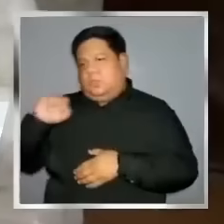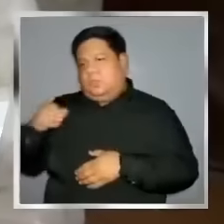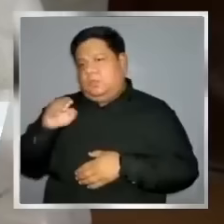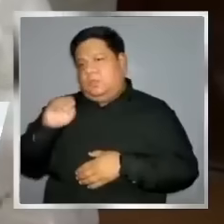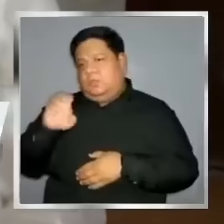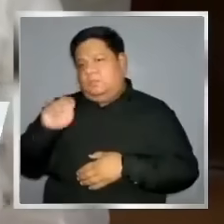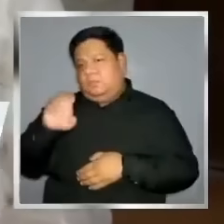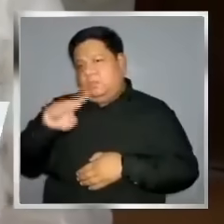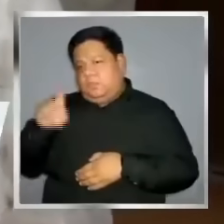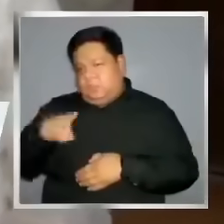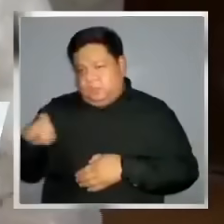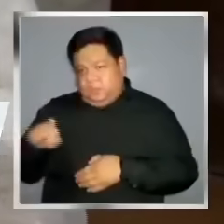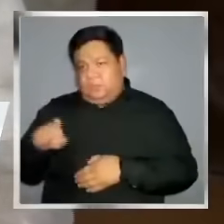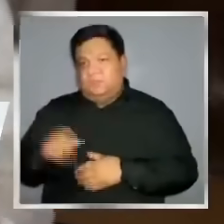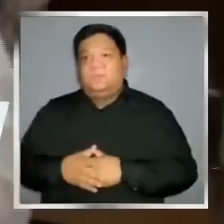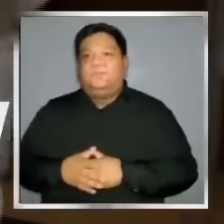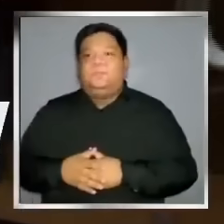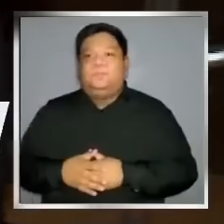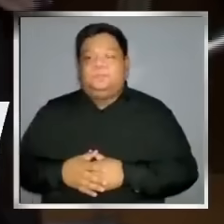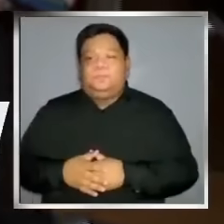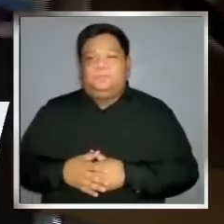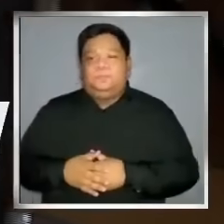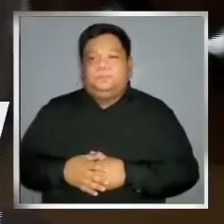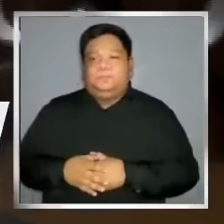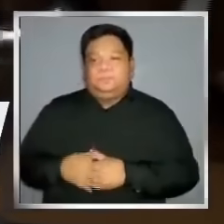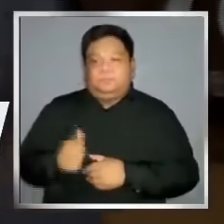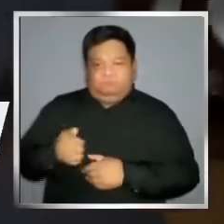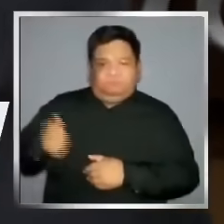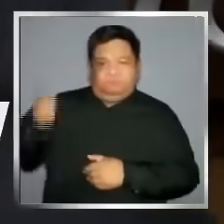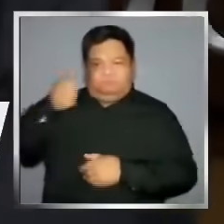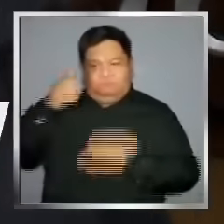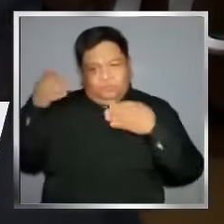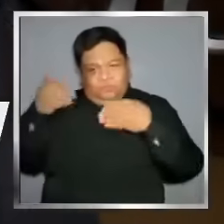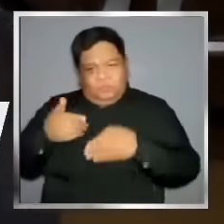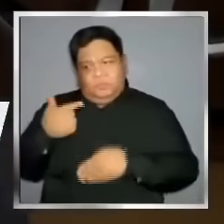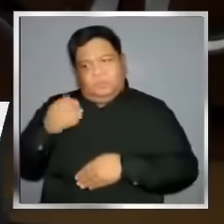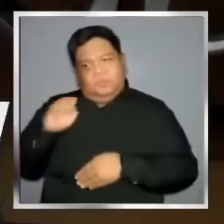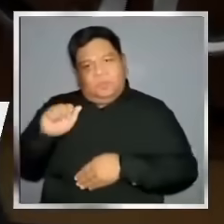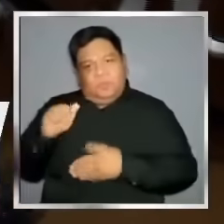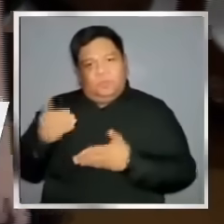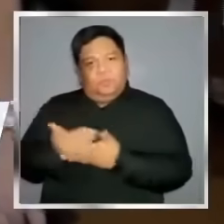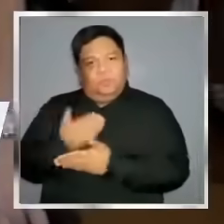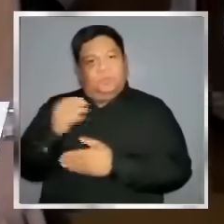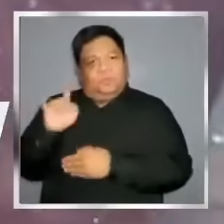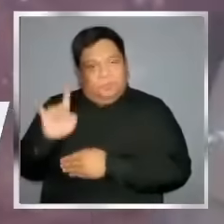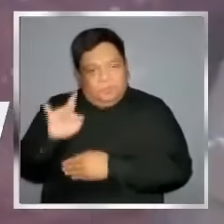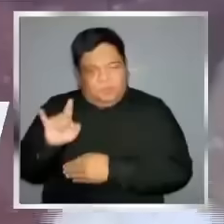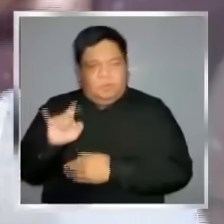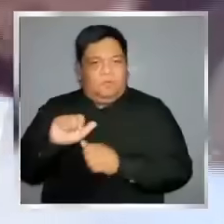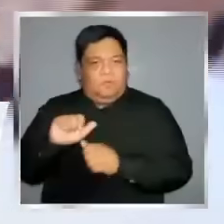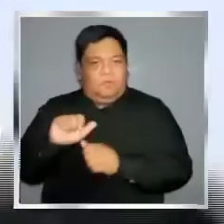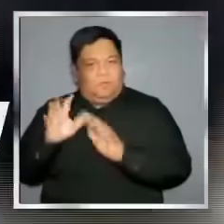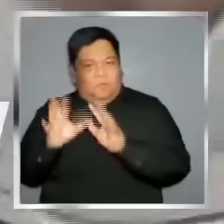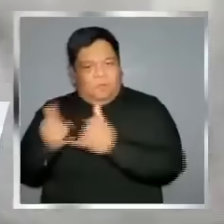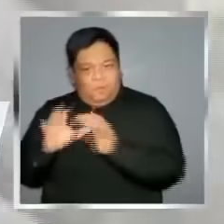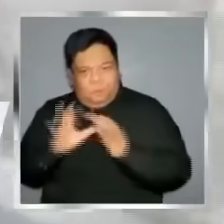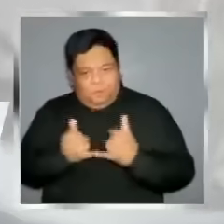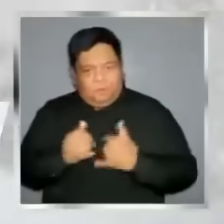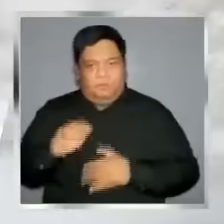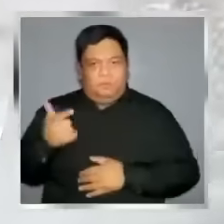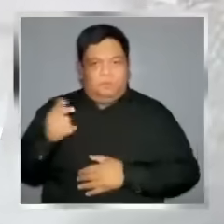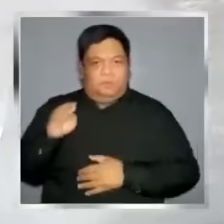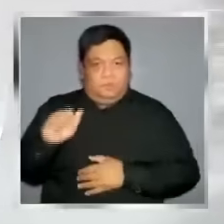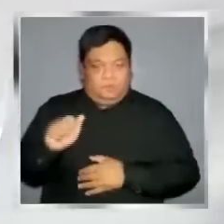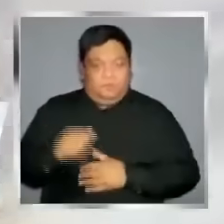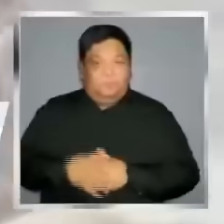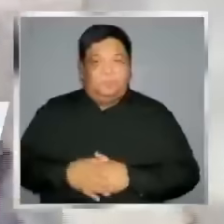Chairman and Director ng GMA New Media Incorporated at iba pang subsidiaries ng GMA Network. Mananatili naman chairman of